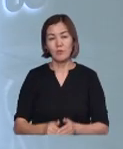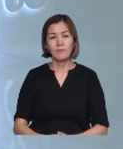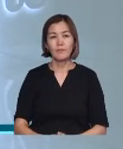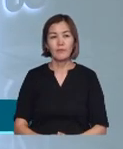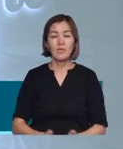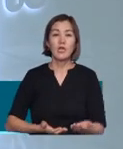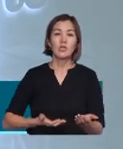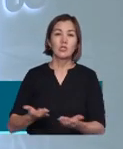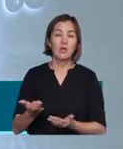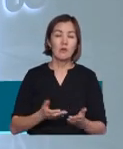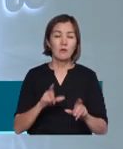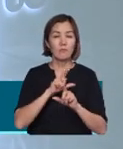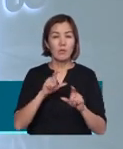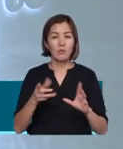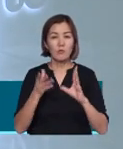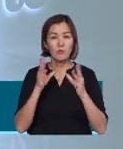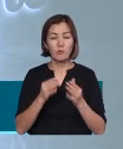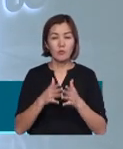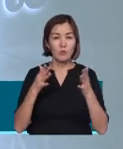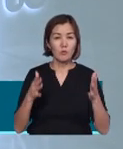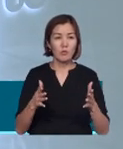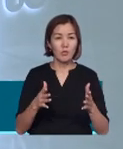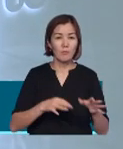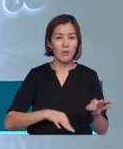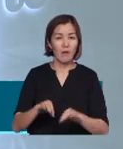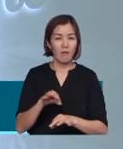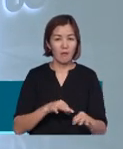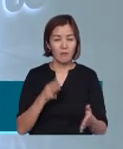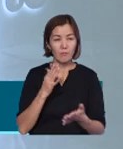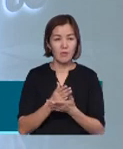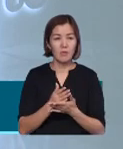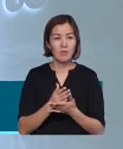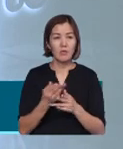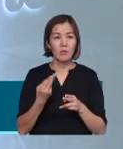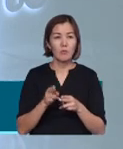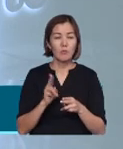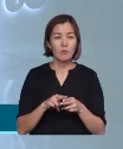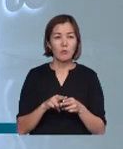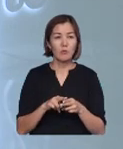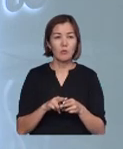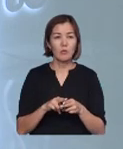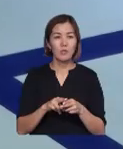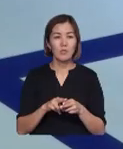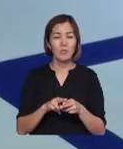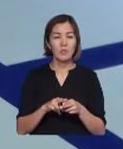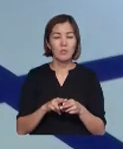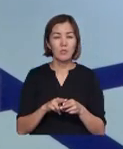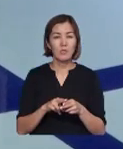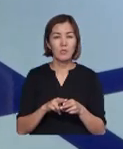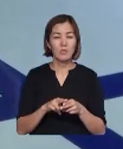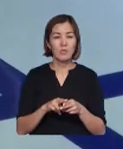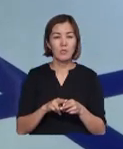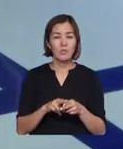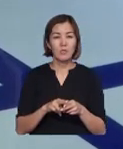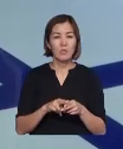Шаңғы биатлон бойынша үлкен бұл проект, жоба. Бұның жобасы тамыз айының соңына дейін біту